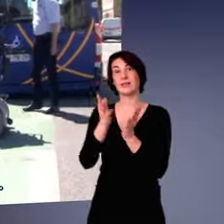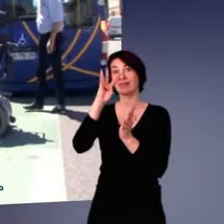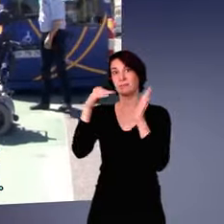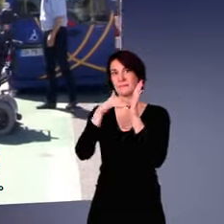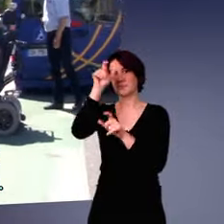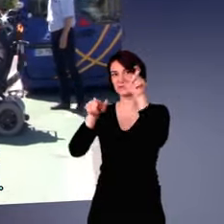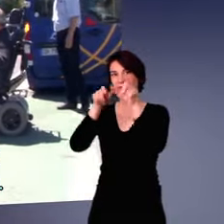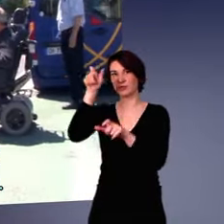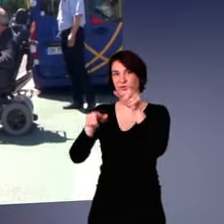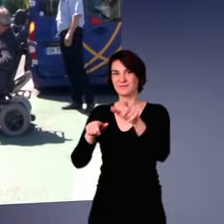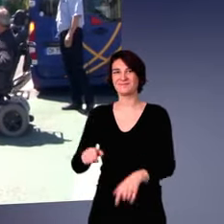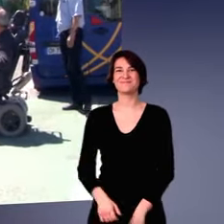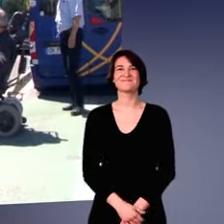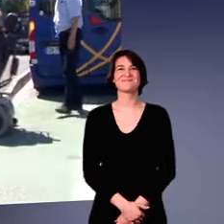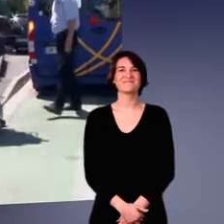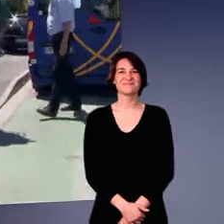4000